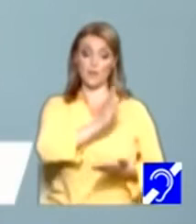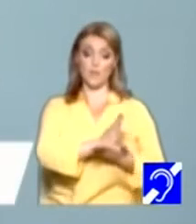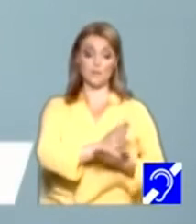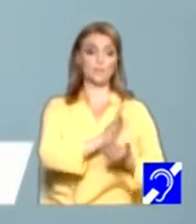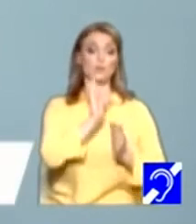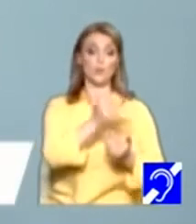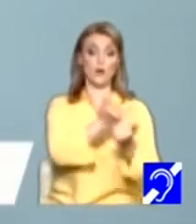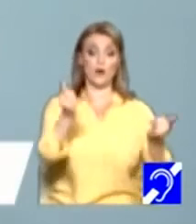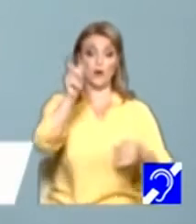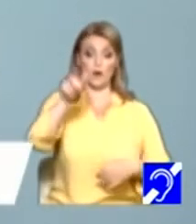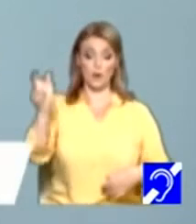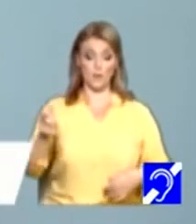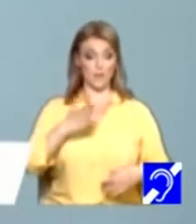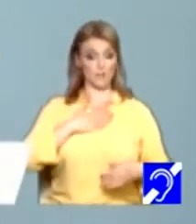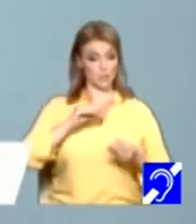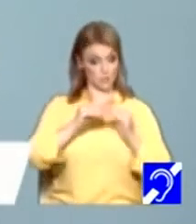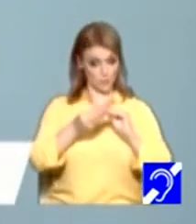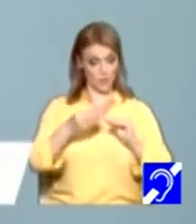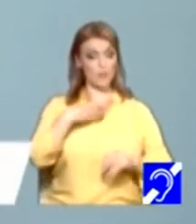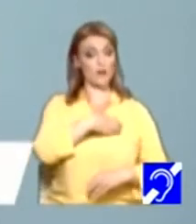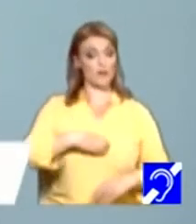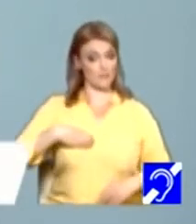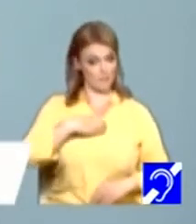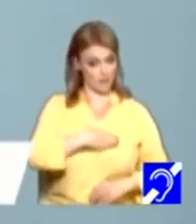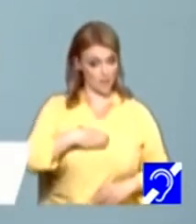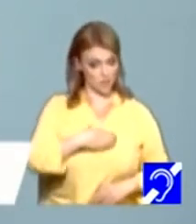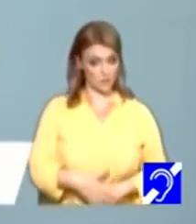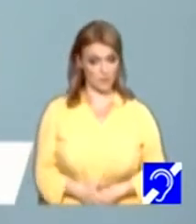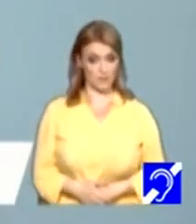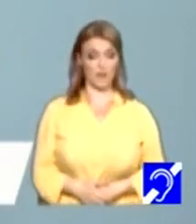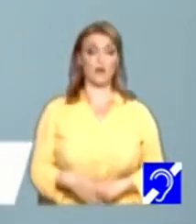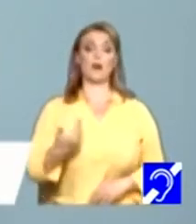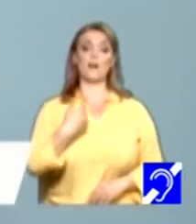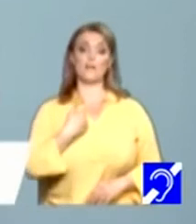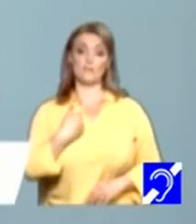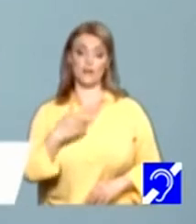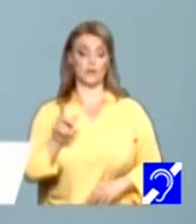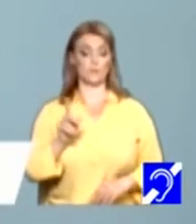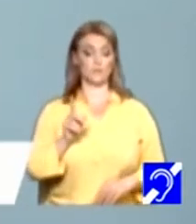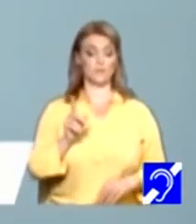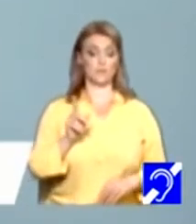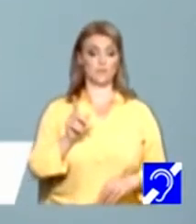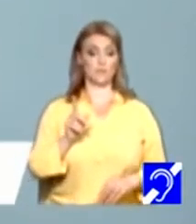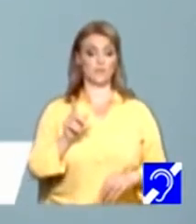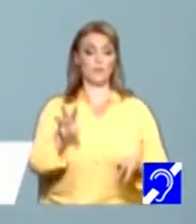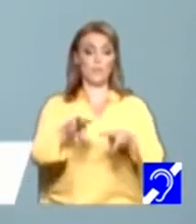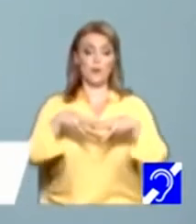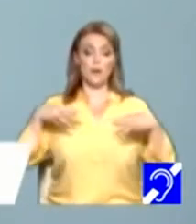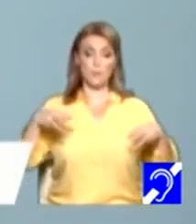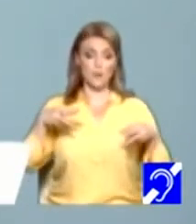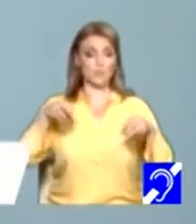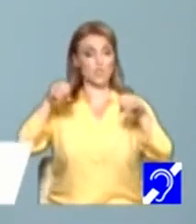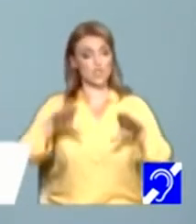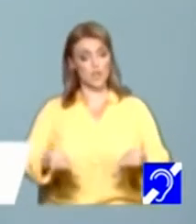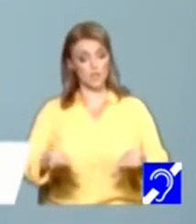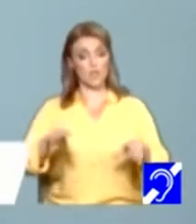și problemele noastre contează. Și vrem să aducem pe agenda Parlamentului, într-adevăr, problemele, dar